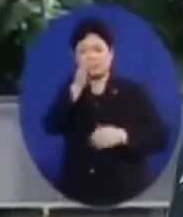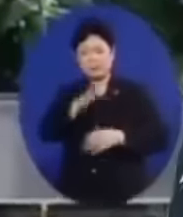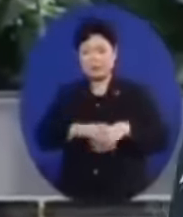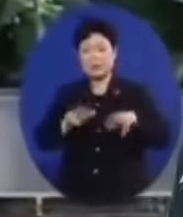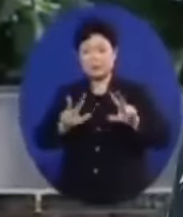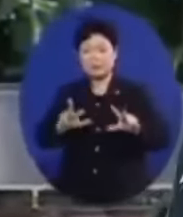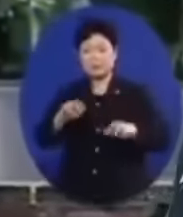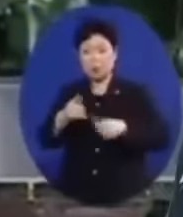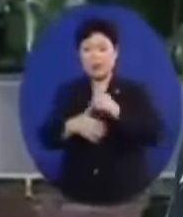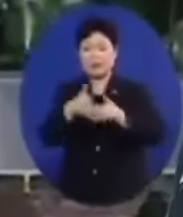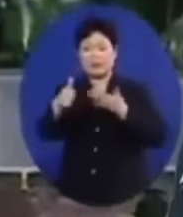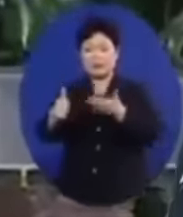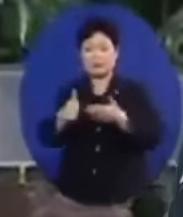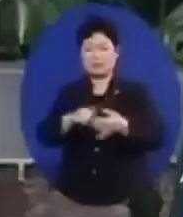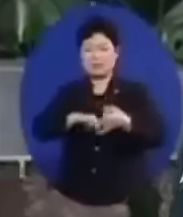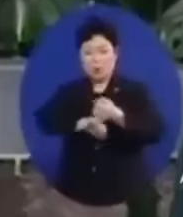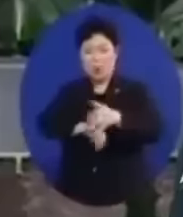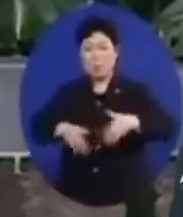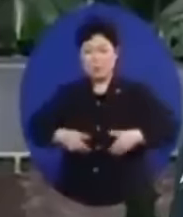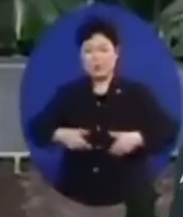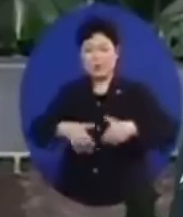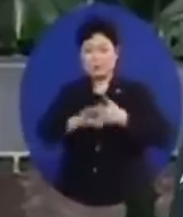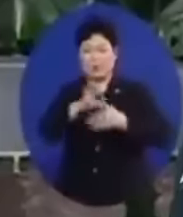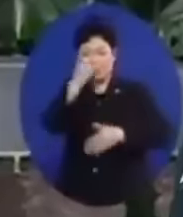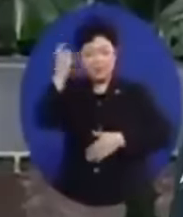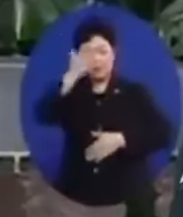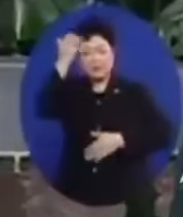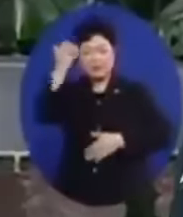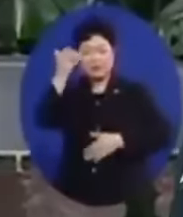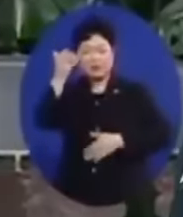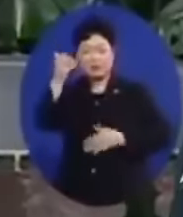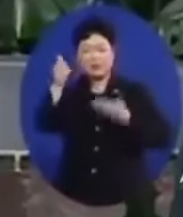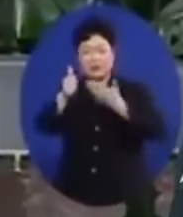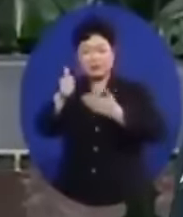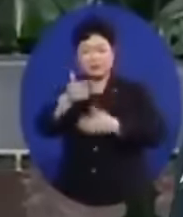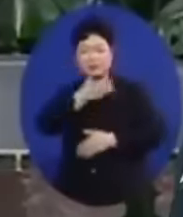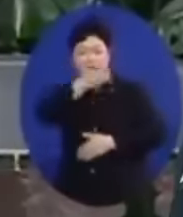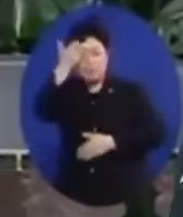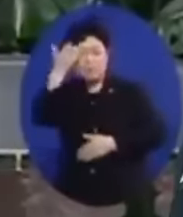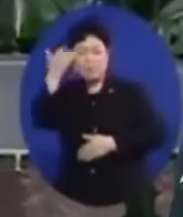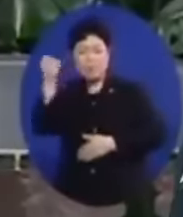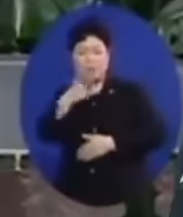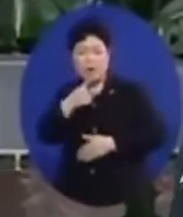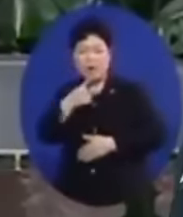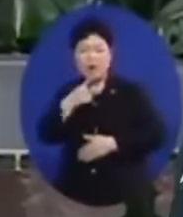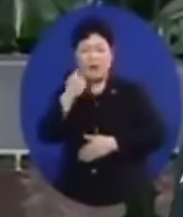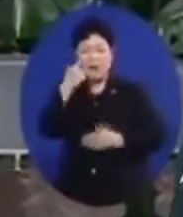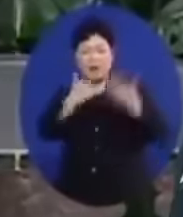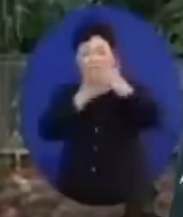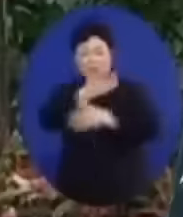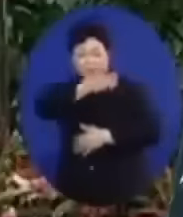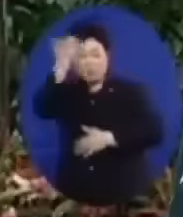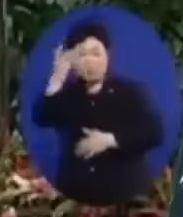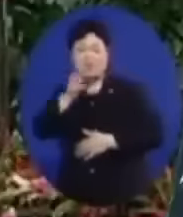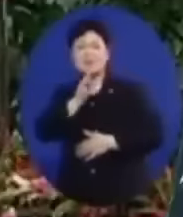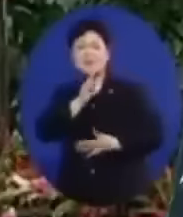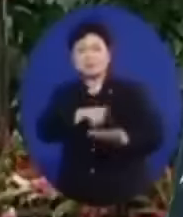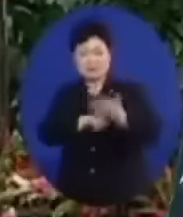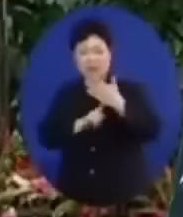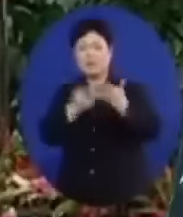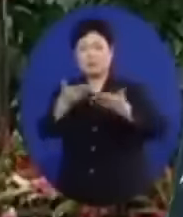오늘날 또 하나님께서 꼭 필요하면 성령이 꿈과 환상으로 우리에게 계시해 주시는 것입니다.